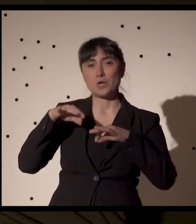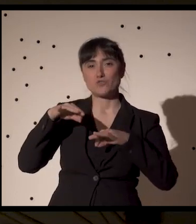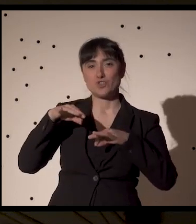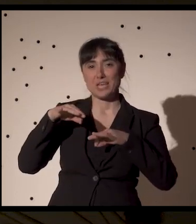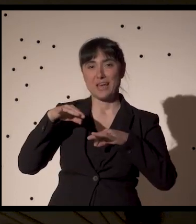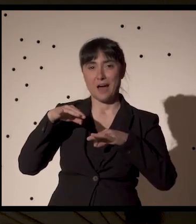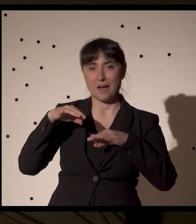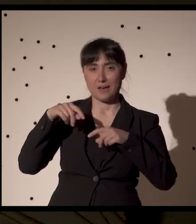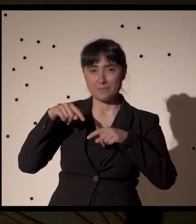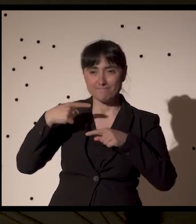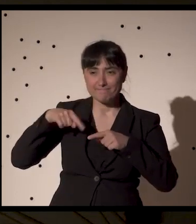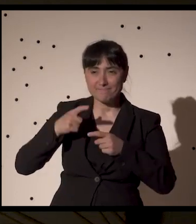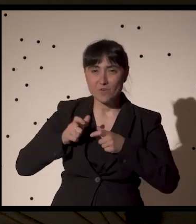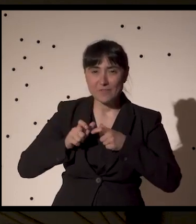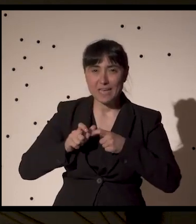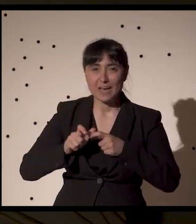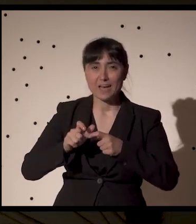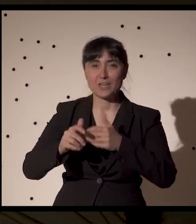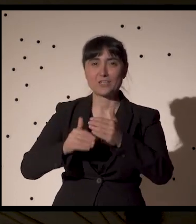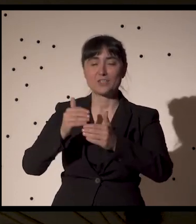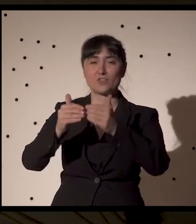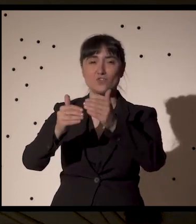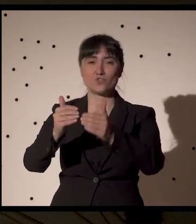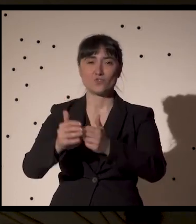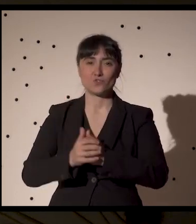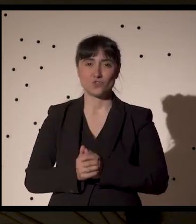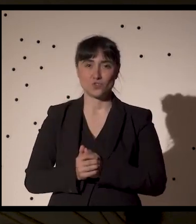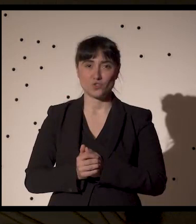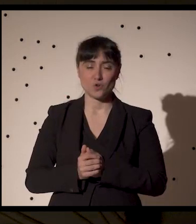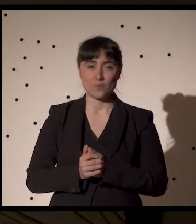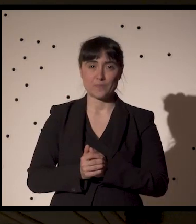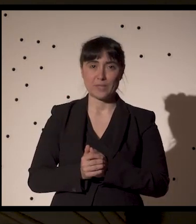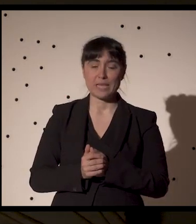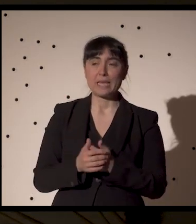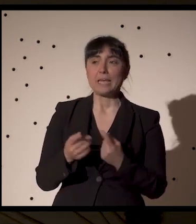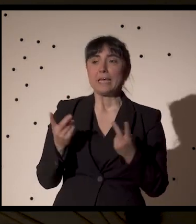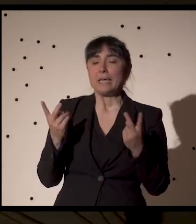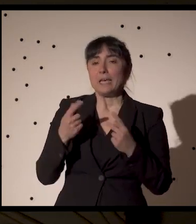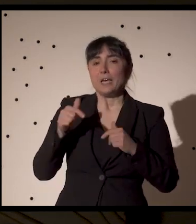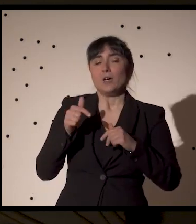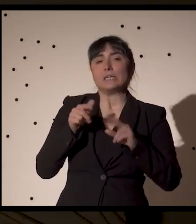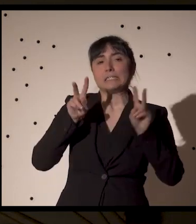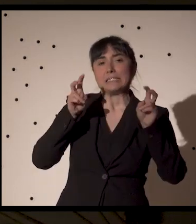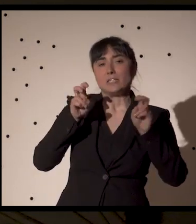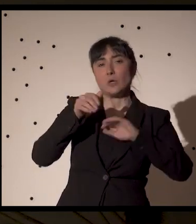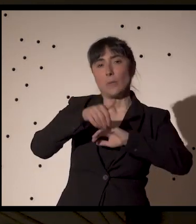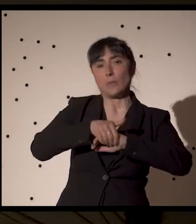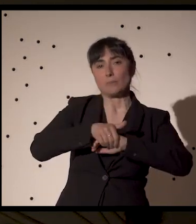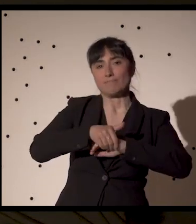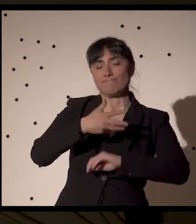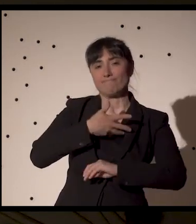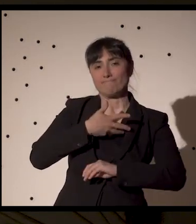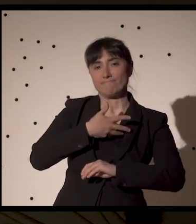nell'acqua si tratta di un titolo provvisorio del titolo provvisorio che uno dei nostri artisti associati di verracchiati